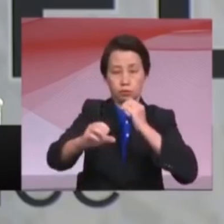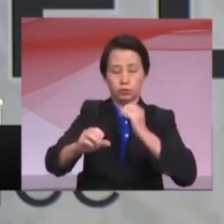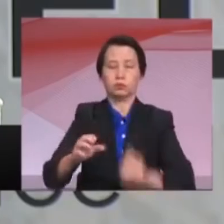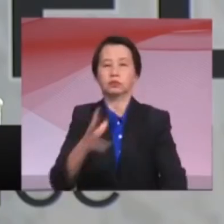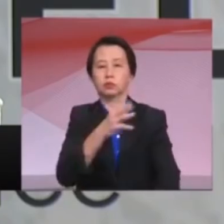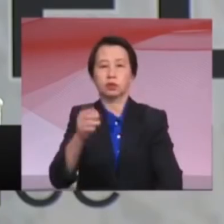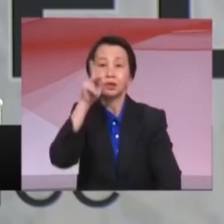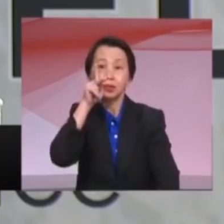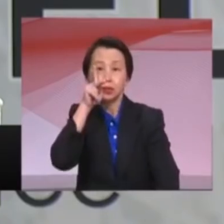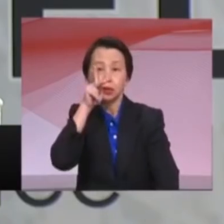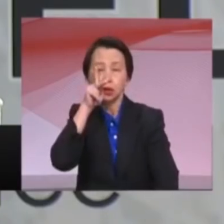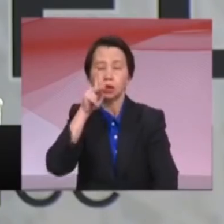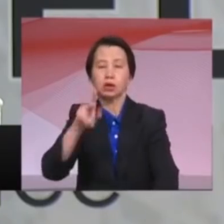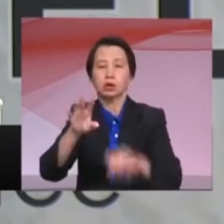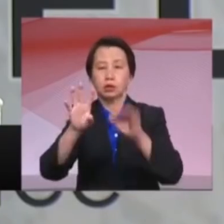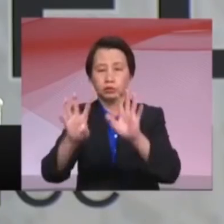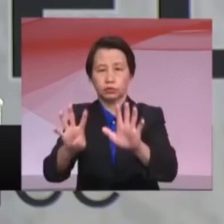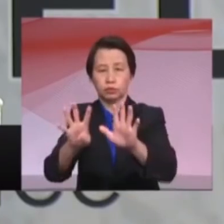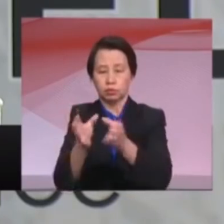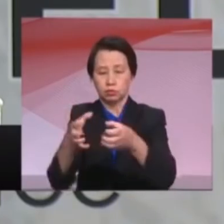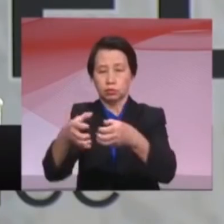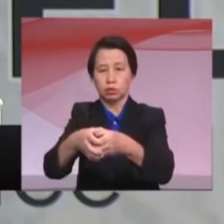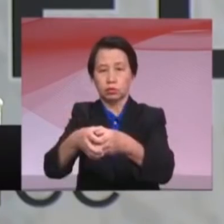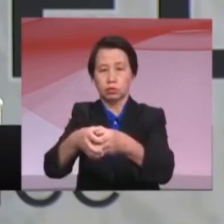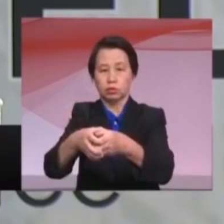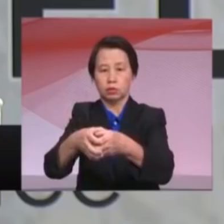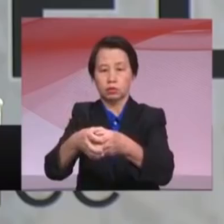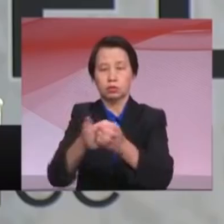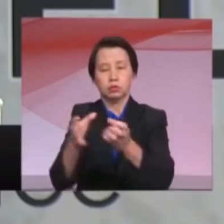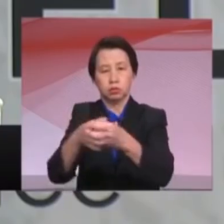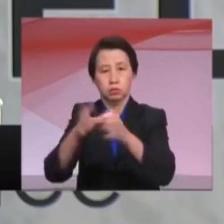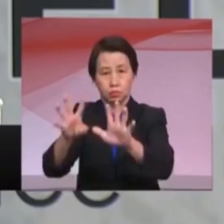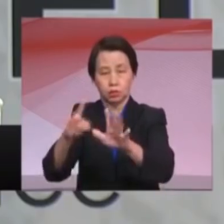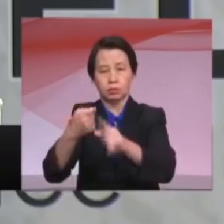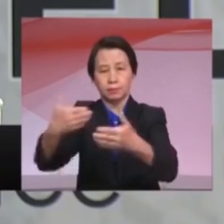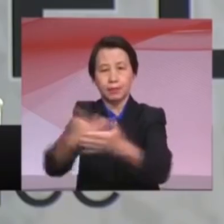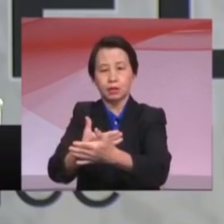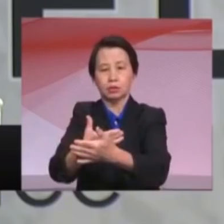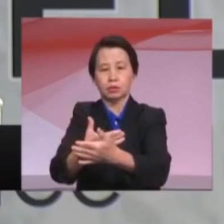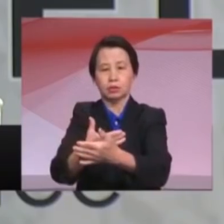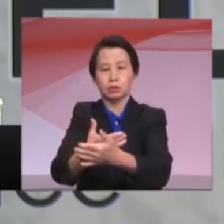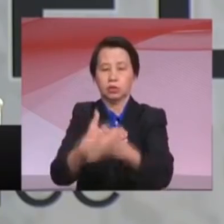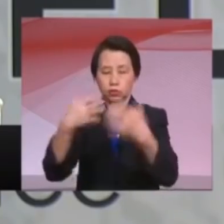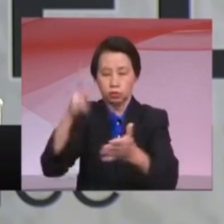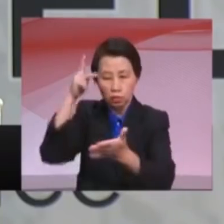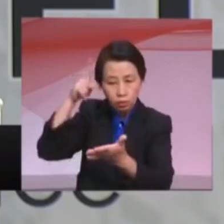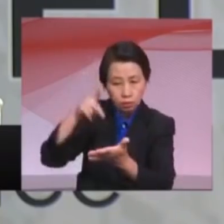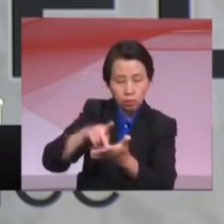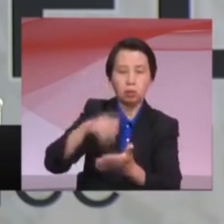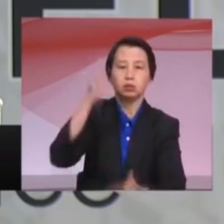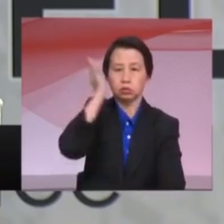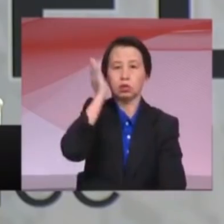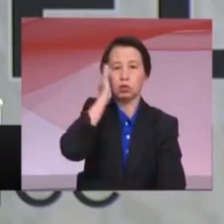Kedah, 9 kes daripada kluster Tawar, iaitu kluster baru yang iaitu ia telah dikenal pasti